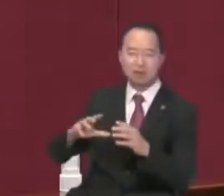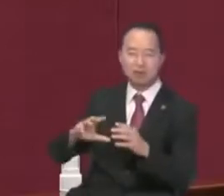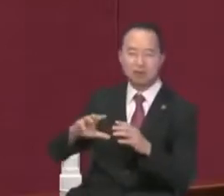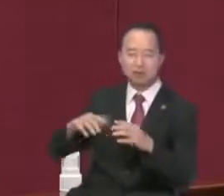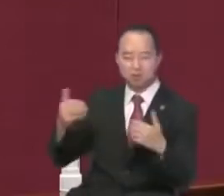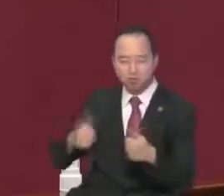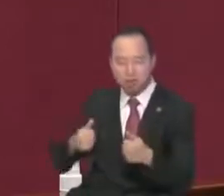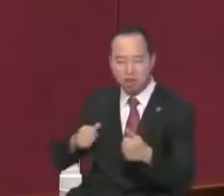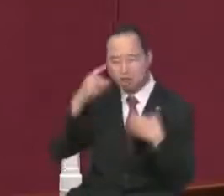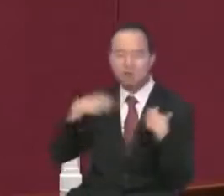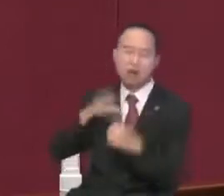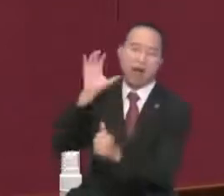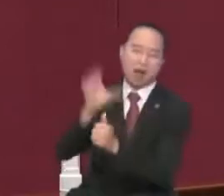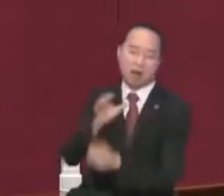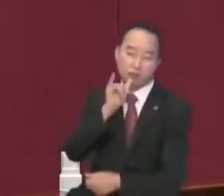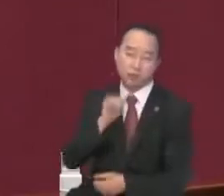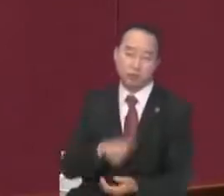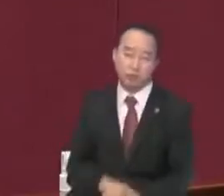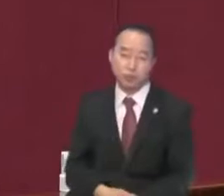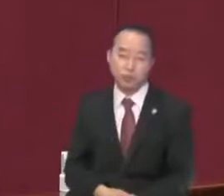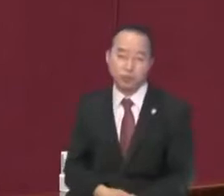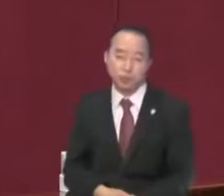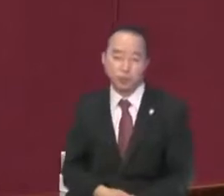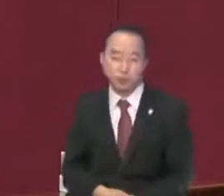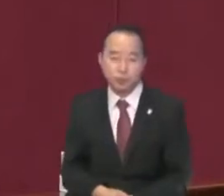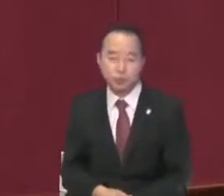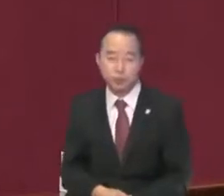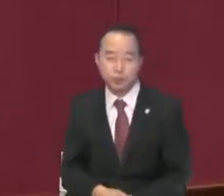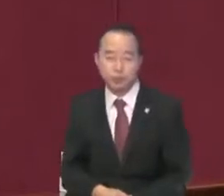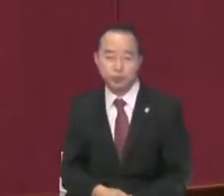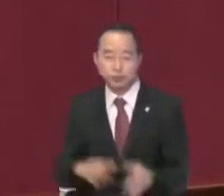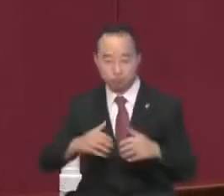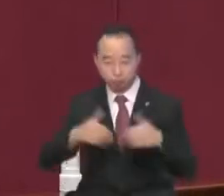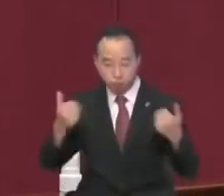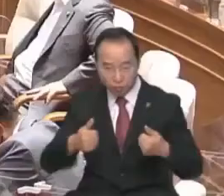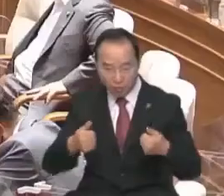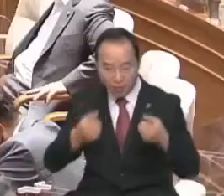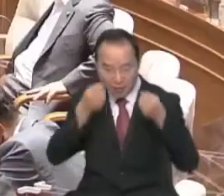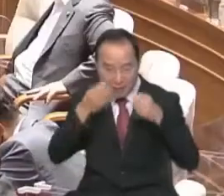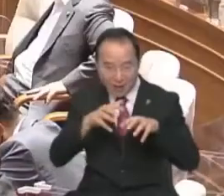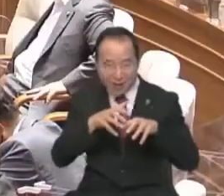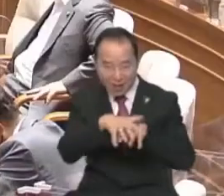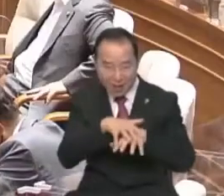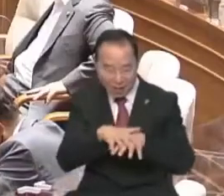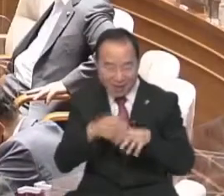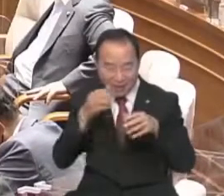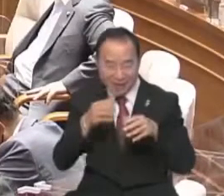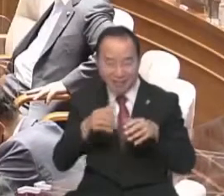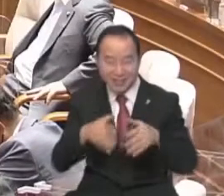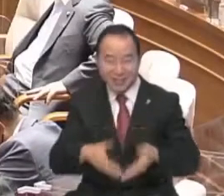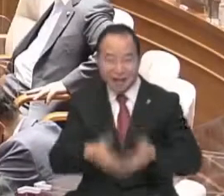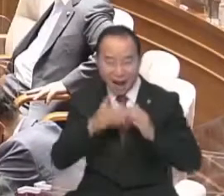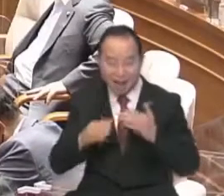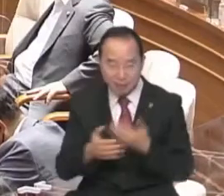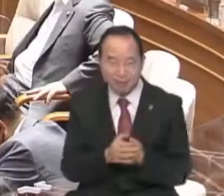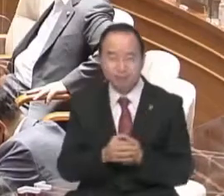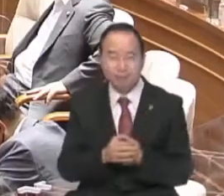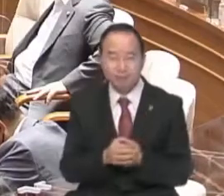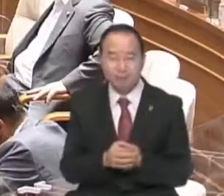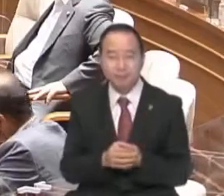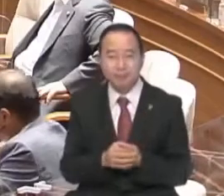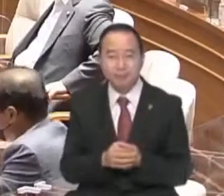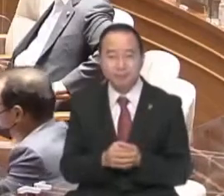존경하는 동료 의원 여러분, 국회가 새롭게 구성되면 늘 등장하던 유력 정치인의 단골